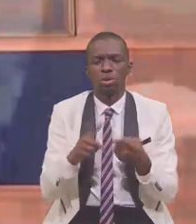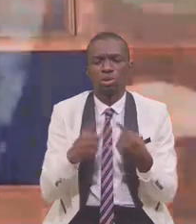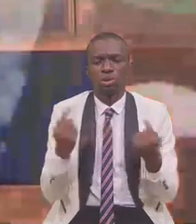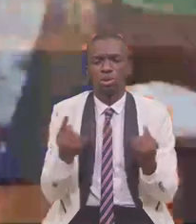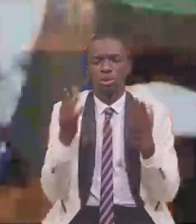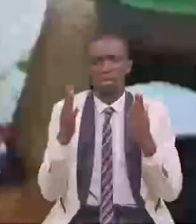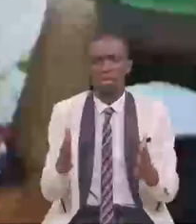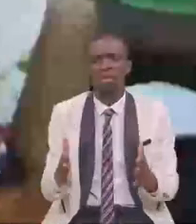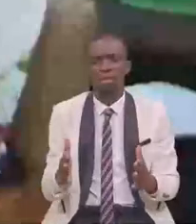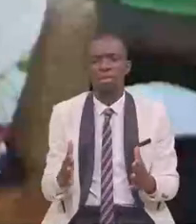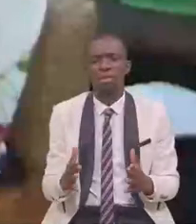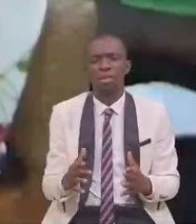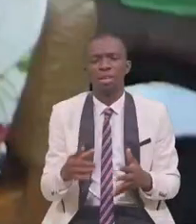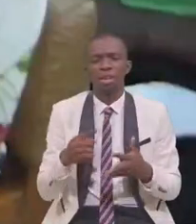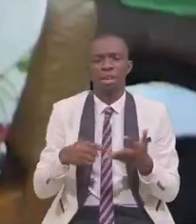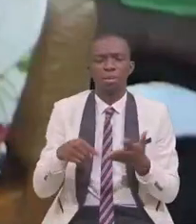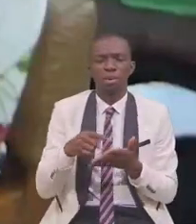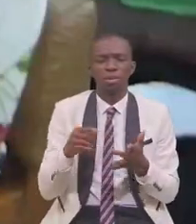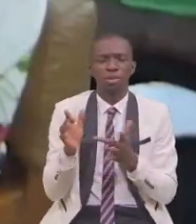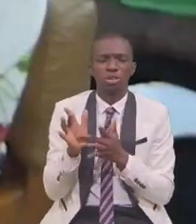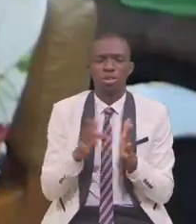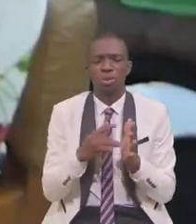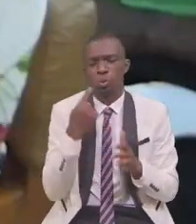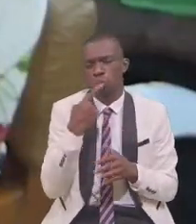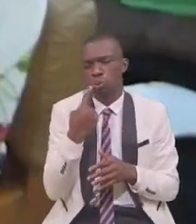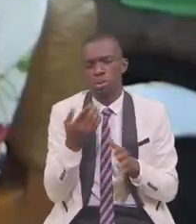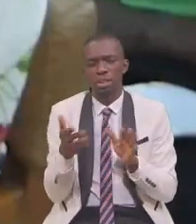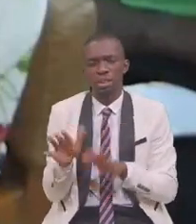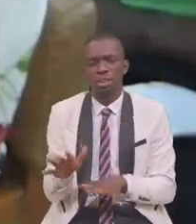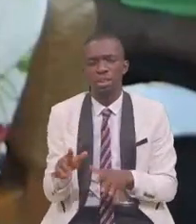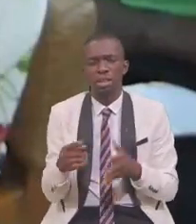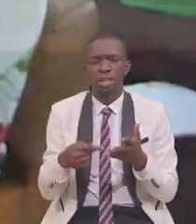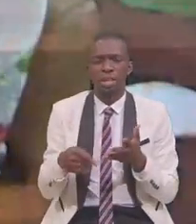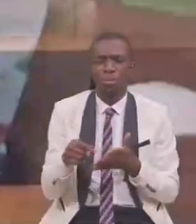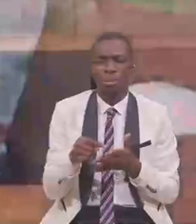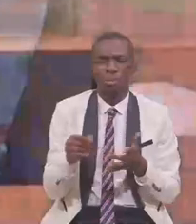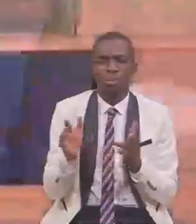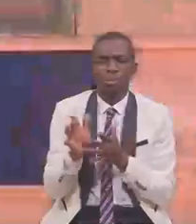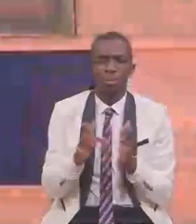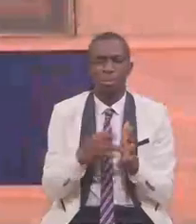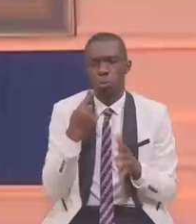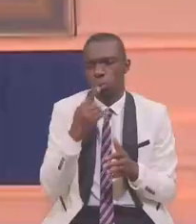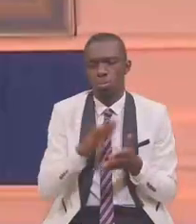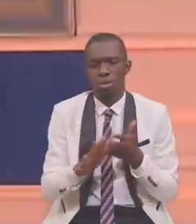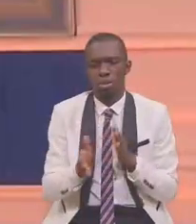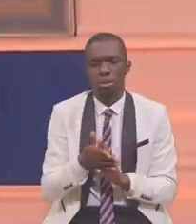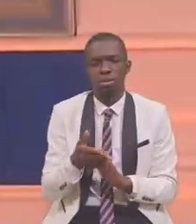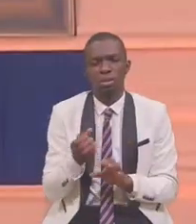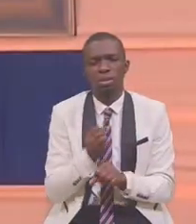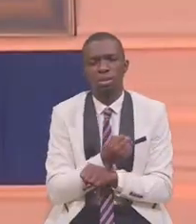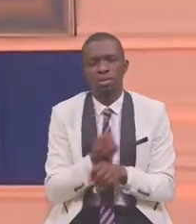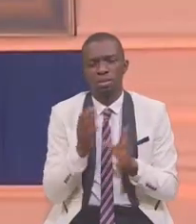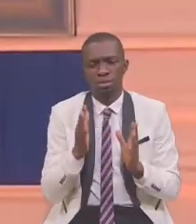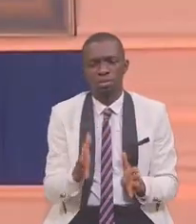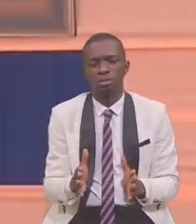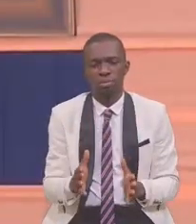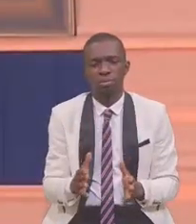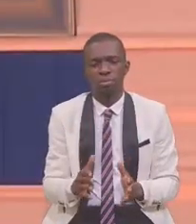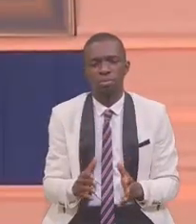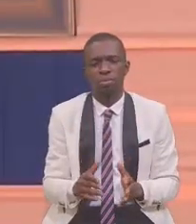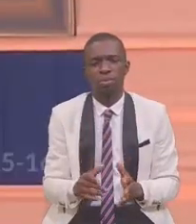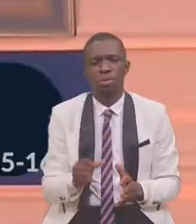mort, leur parler de Jésus qui est devenu le Sauveur, Jésus qu'ils doivent invoquer afin d'avoir